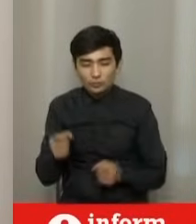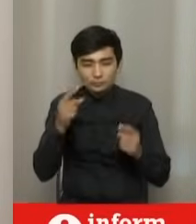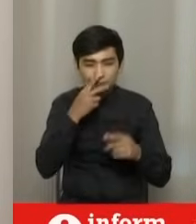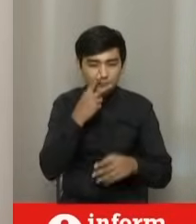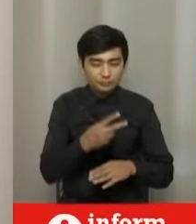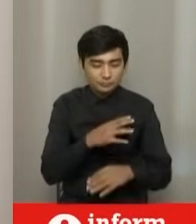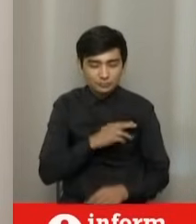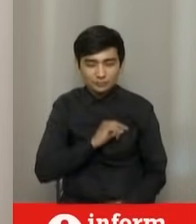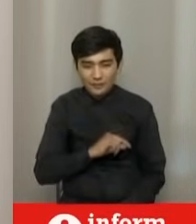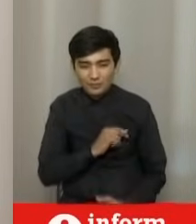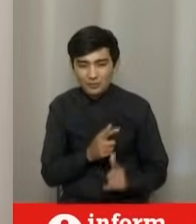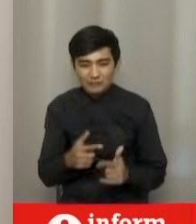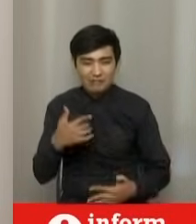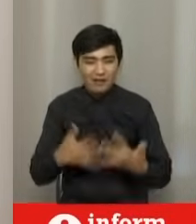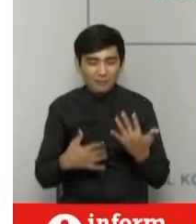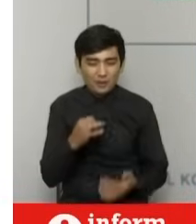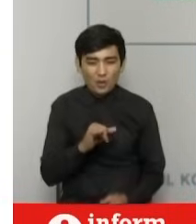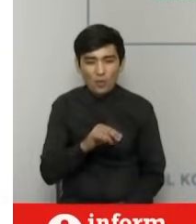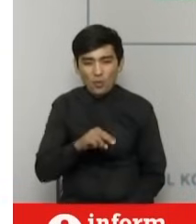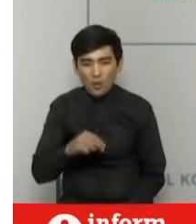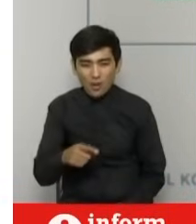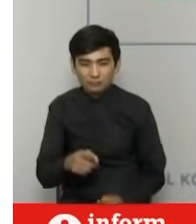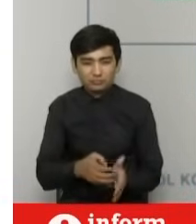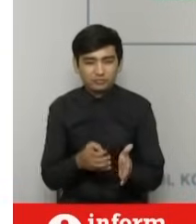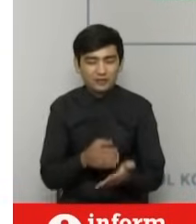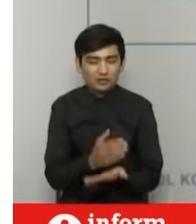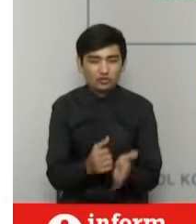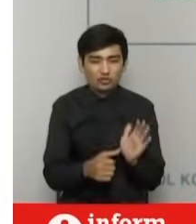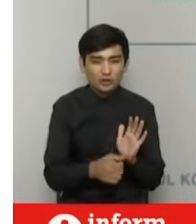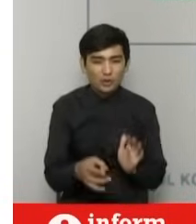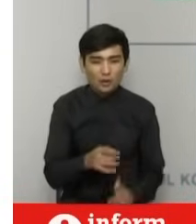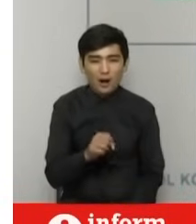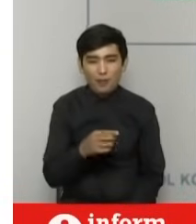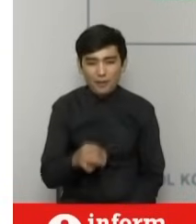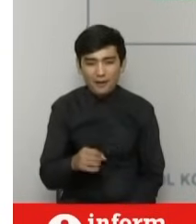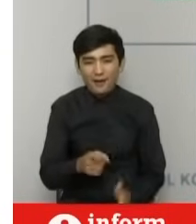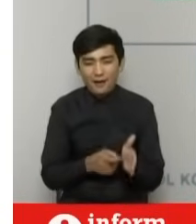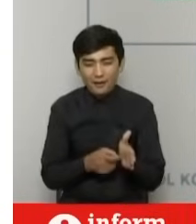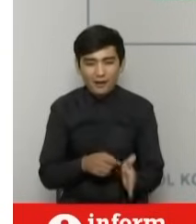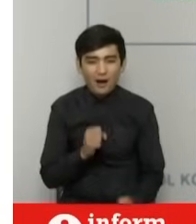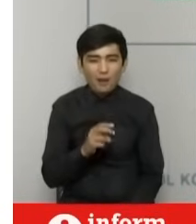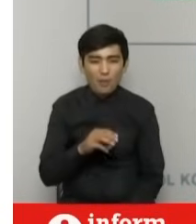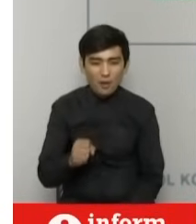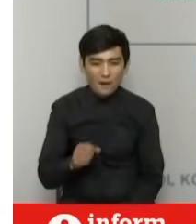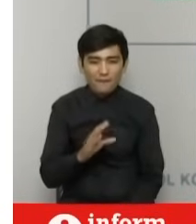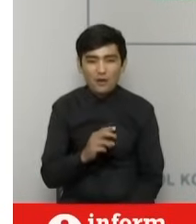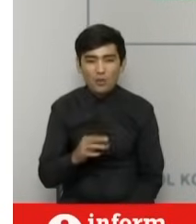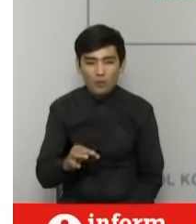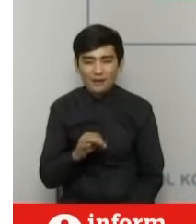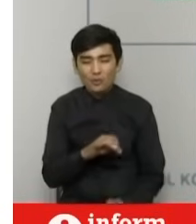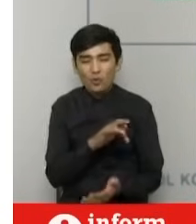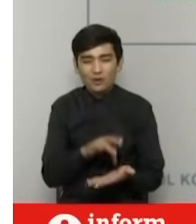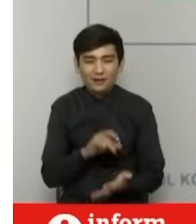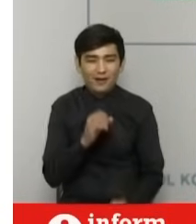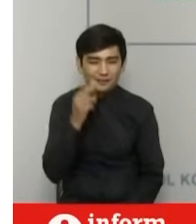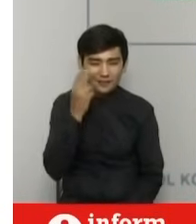подготовительная работа по заготовке угля регистрируется в 6 регионах. Абай, Кызылординская, Карагандинская, Акмолинская, ВКО и город Астана. КТЖ